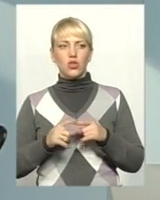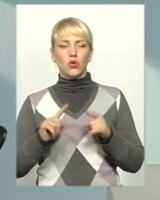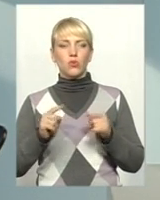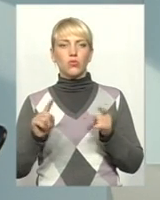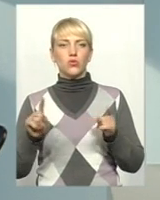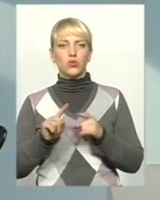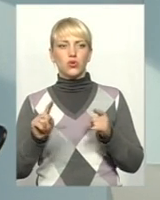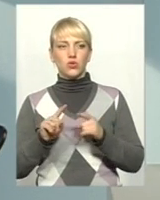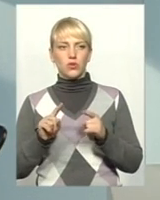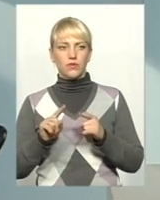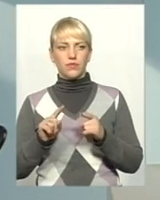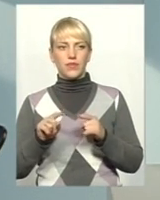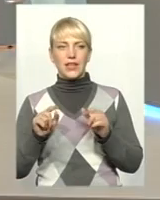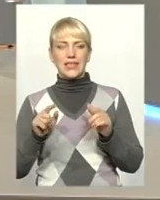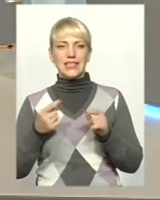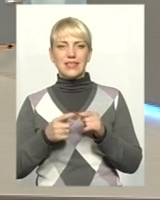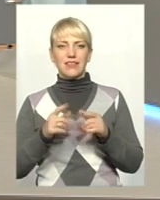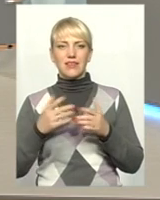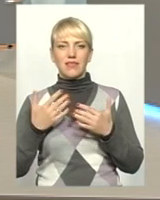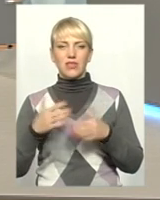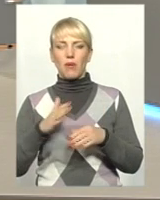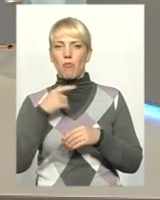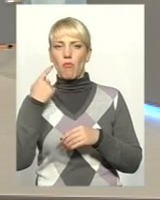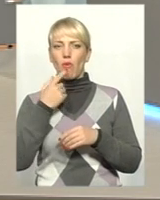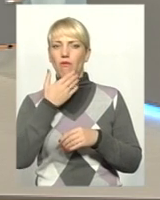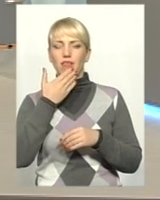що сьогодні вже не йде мова про